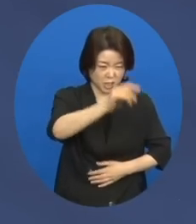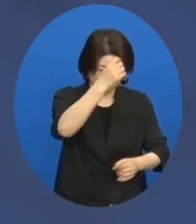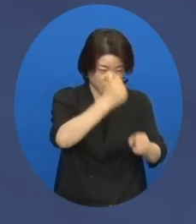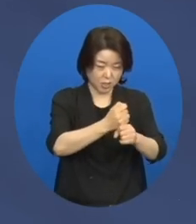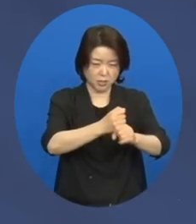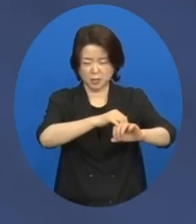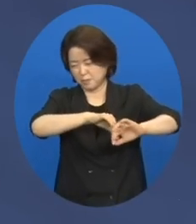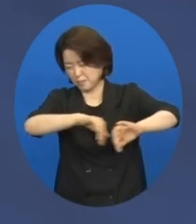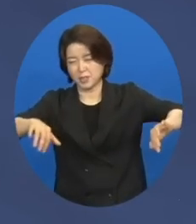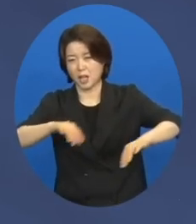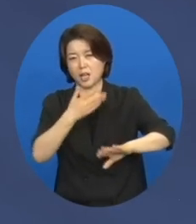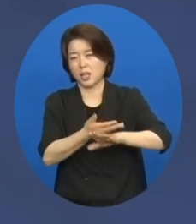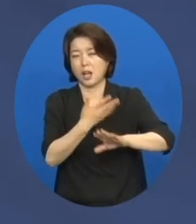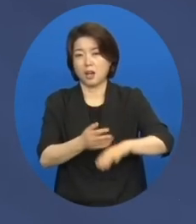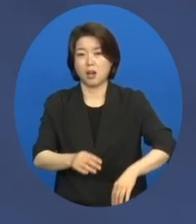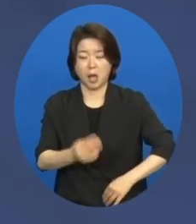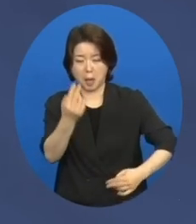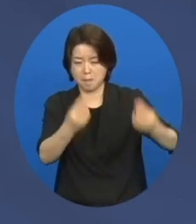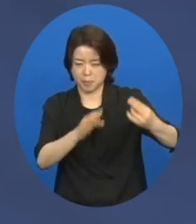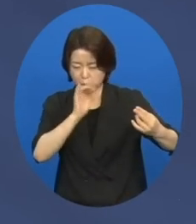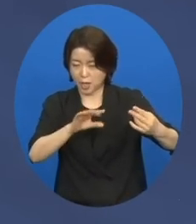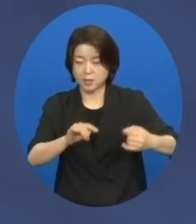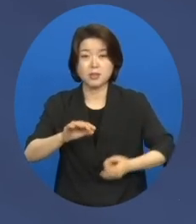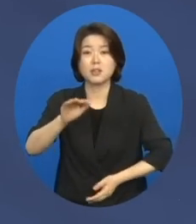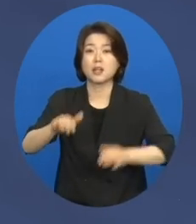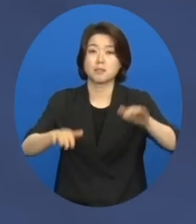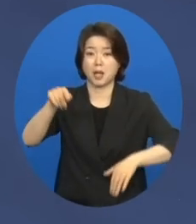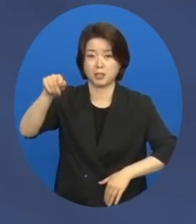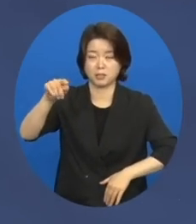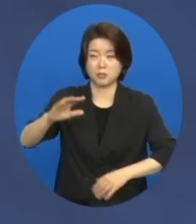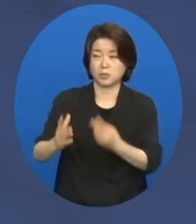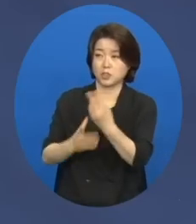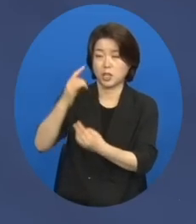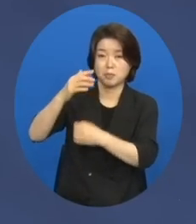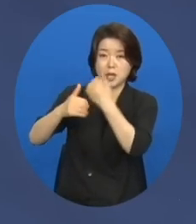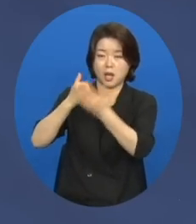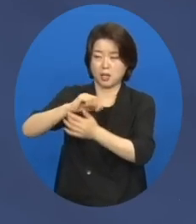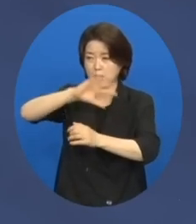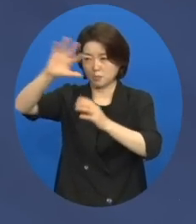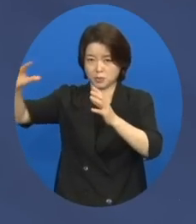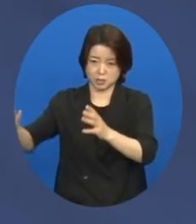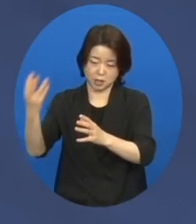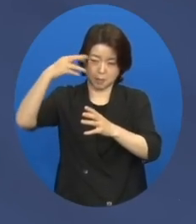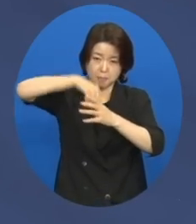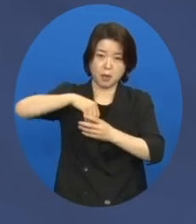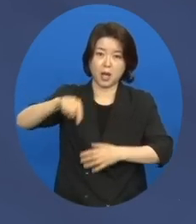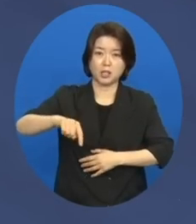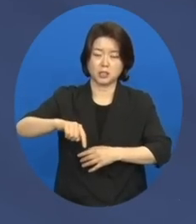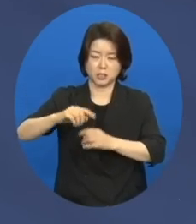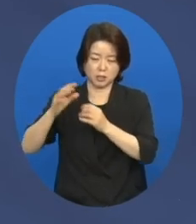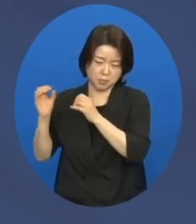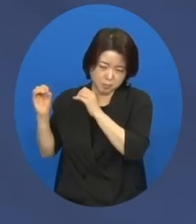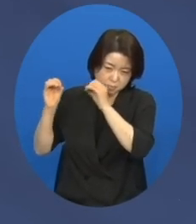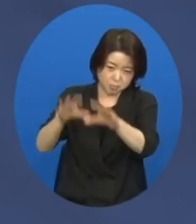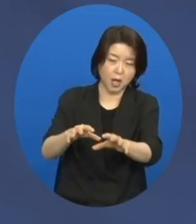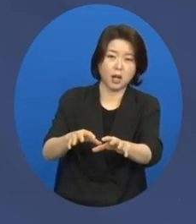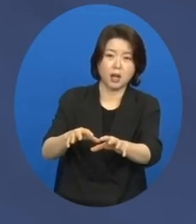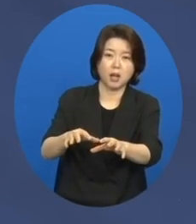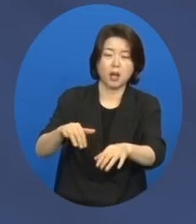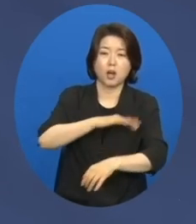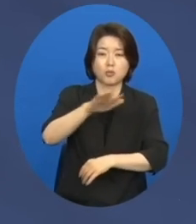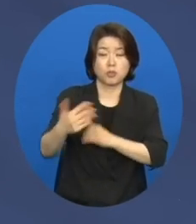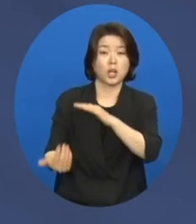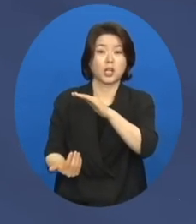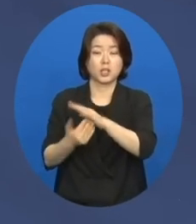창조하고는 그것 비교도 안 될 만큼 삼위 하나님 전체가 다 그 전부를 쏟아부으셔서 우리에게